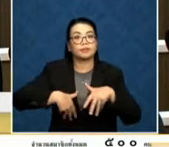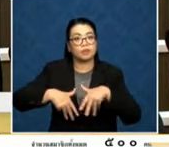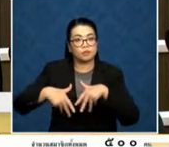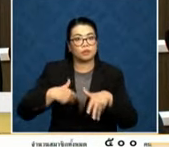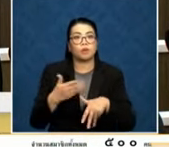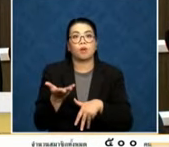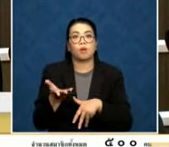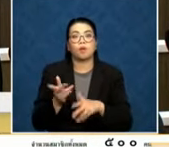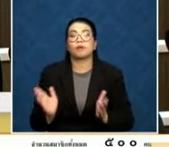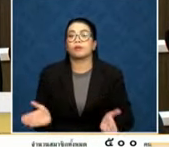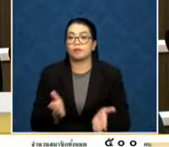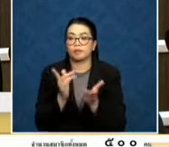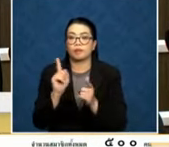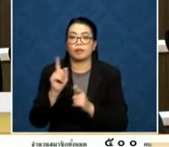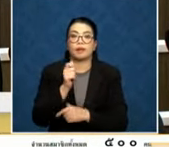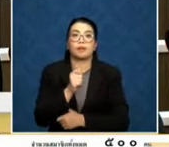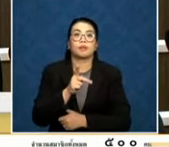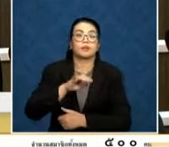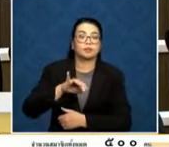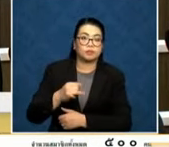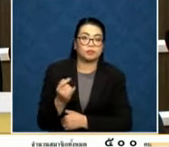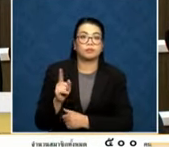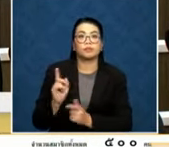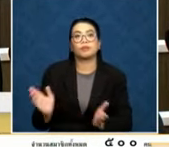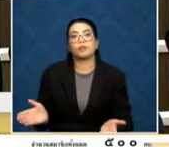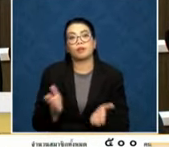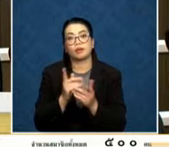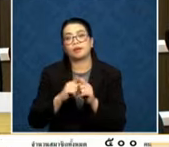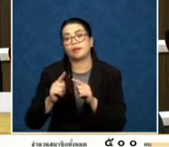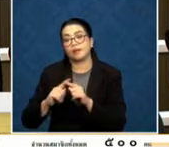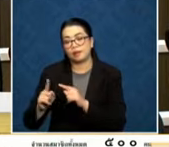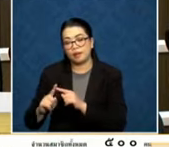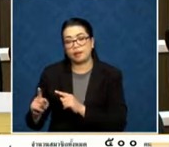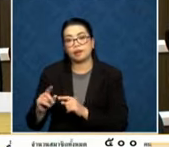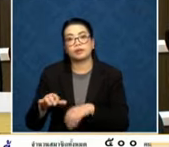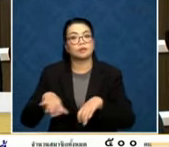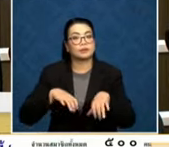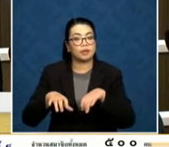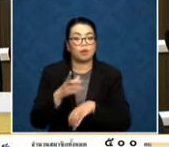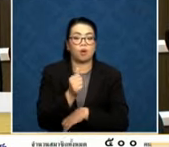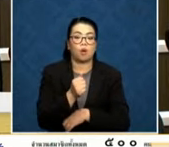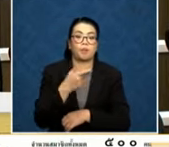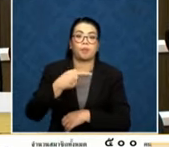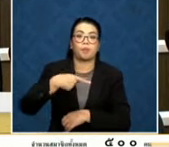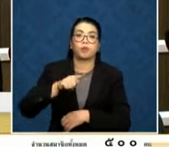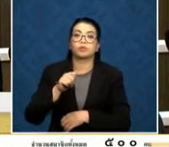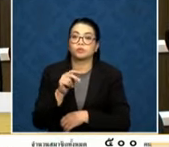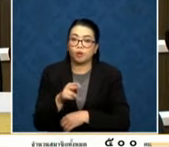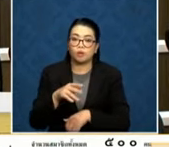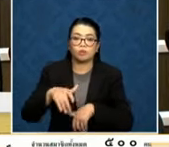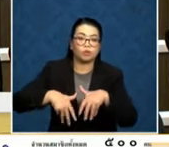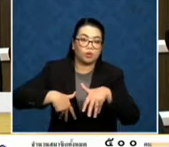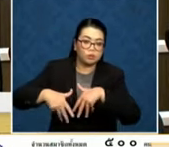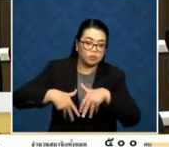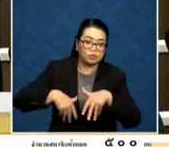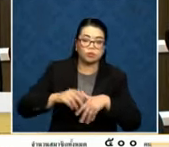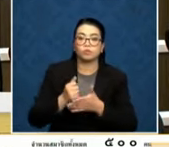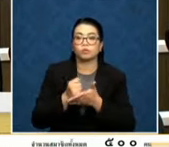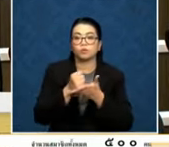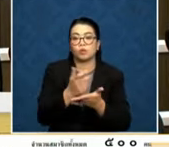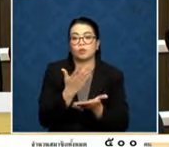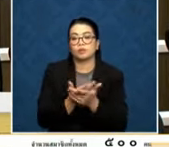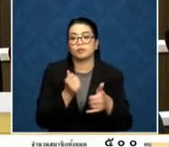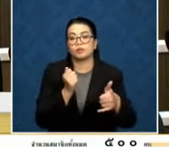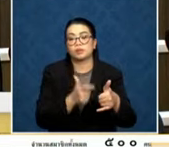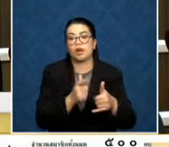อนุเคราะห์จากองค์การบริหารส่วนจังหวัดในจังหวัดนั้นๆและหลายๆอปทในตำบลเพื่อจ้าง